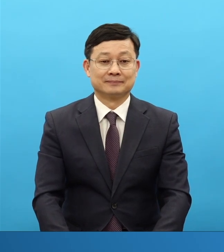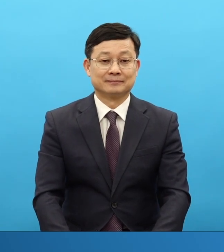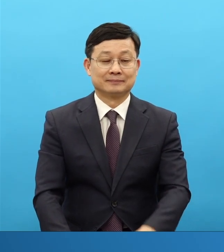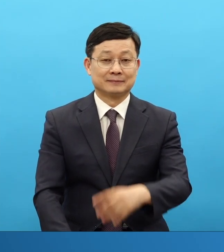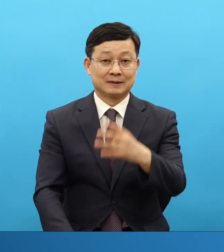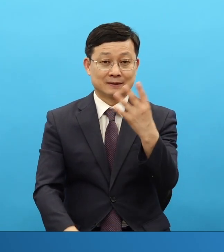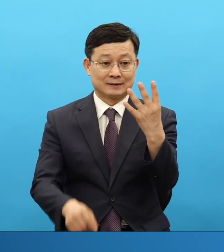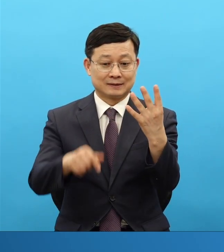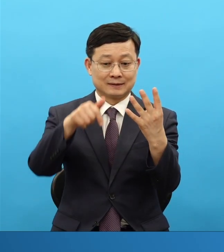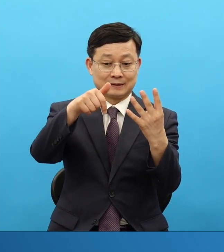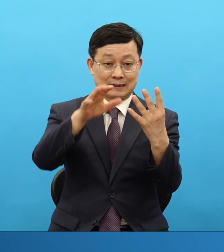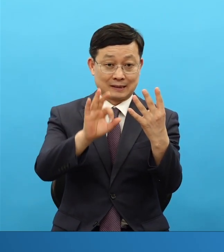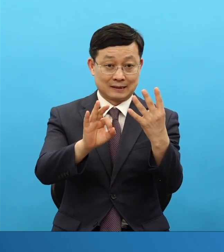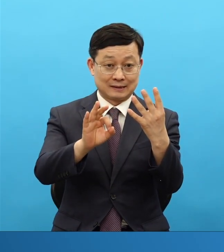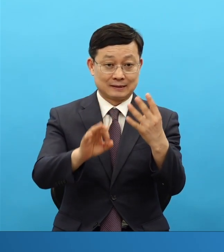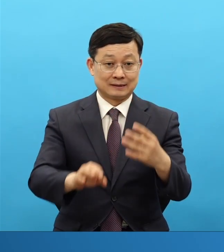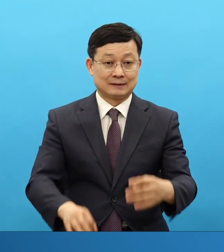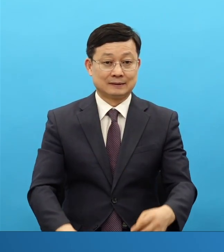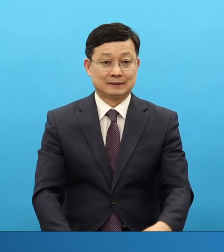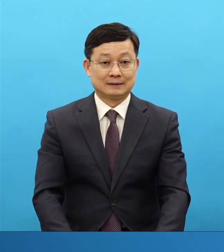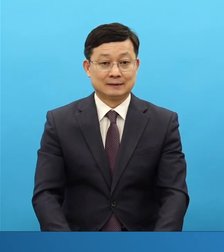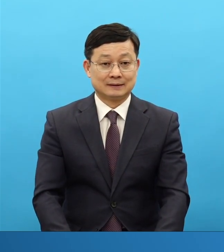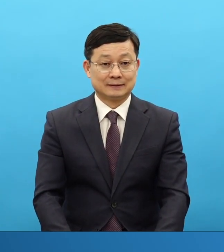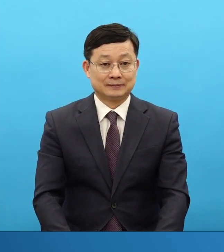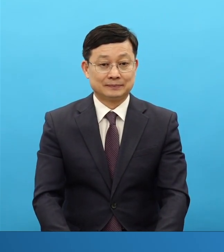4강입니다. Lecture 4.